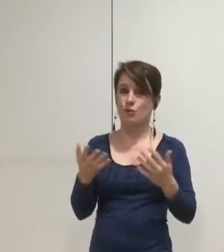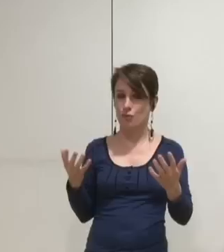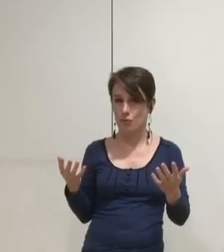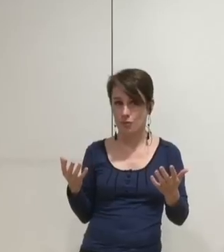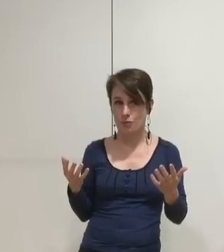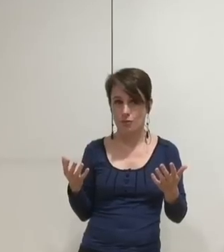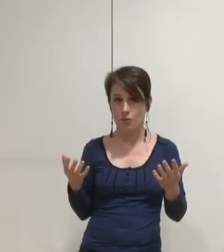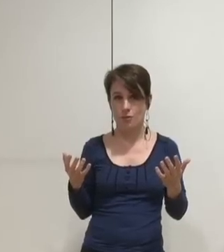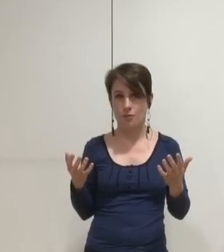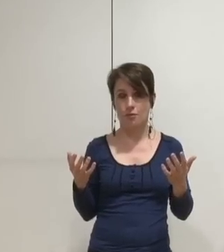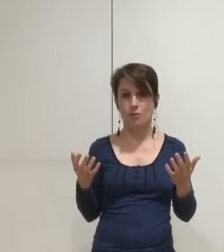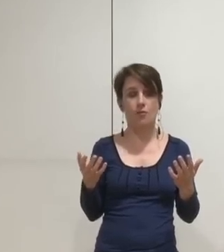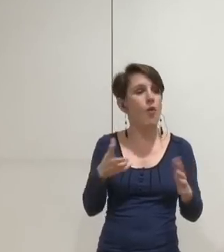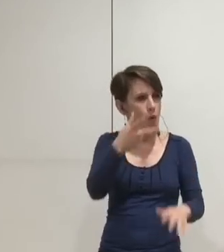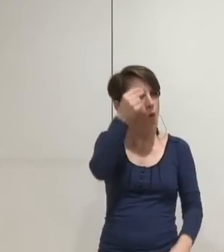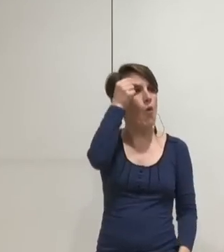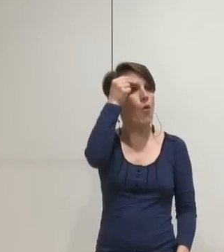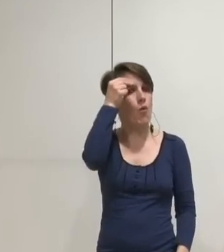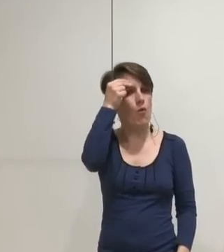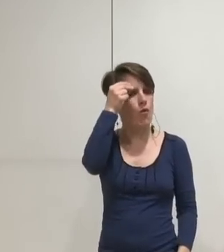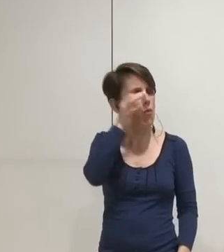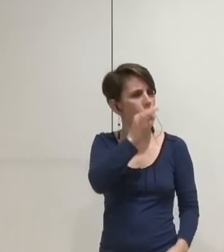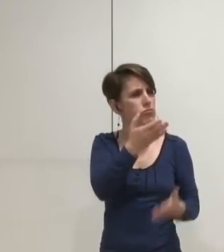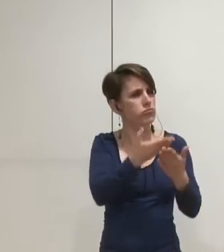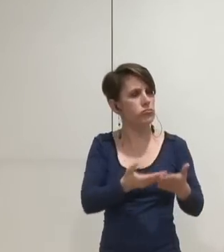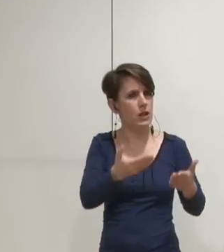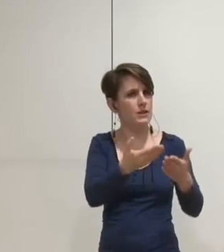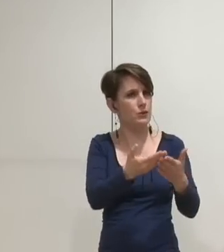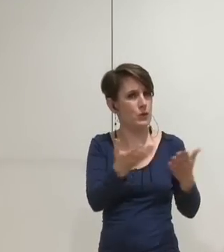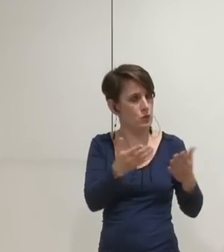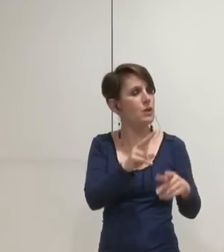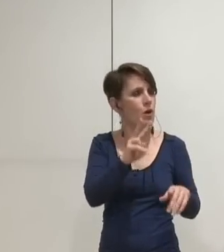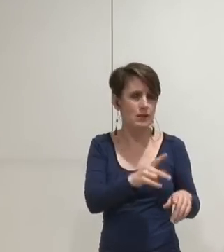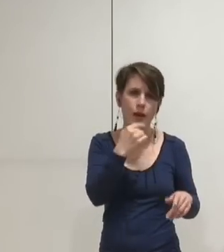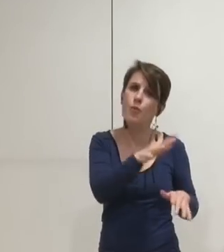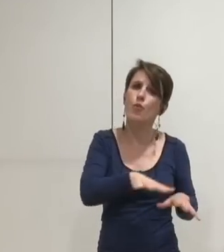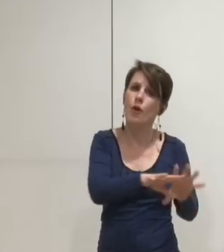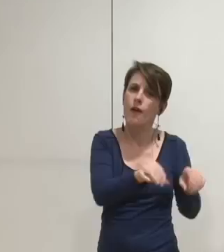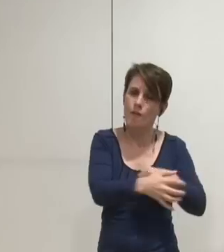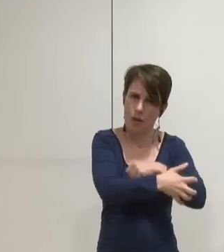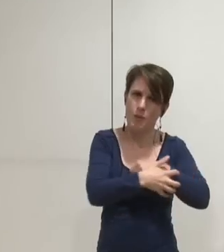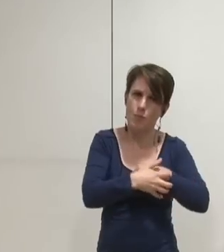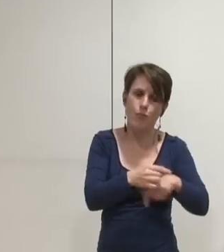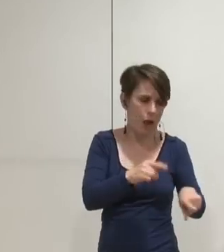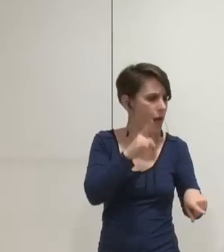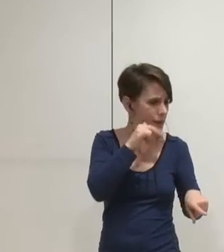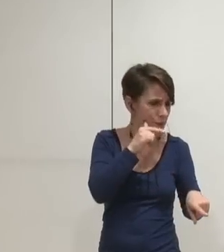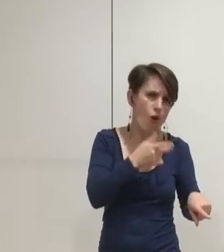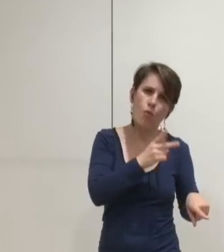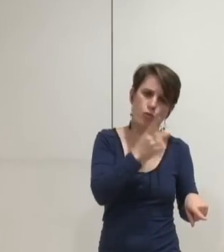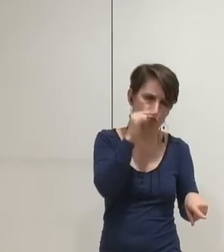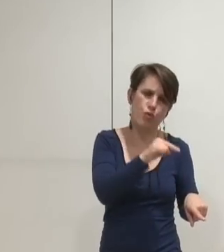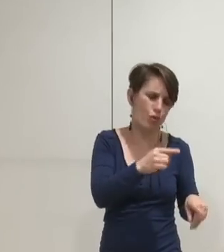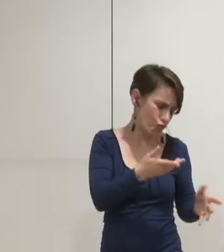entendons l'effort sur les plus modestes si nous entendons